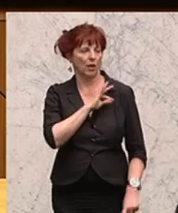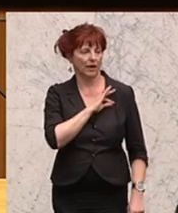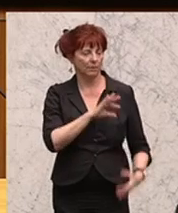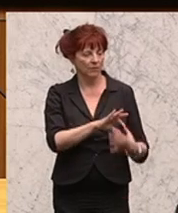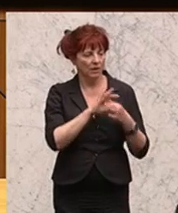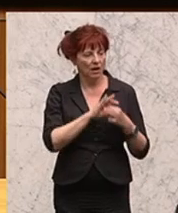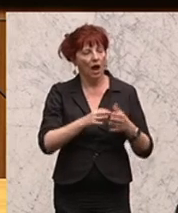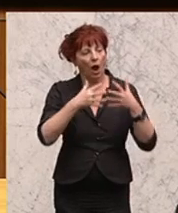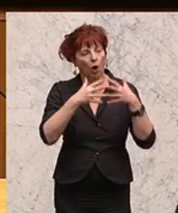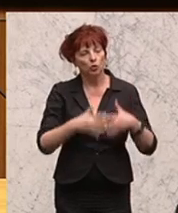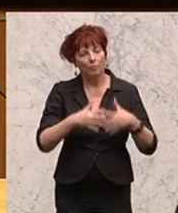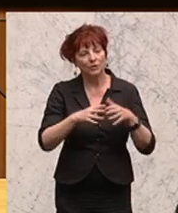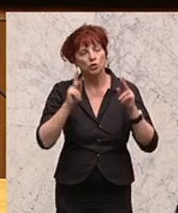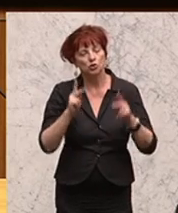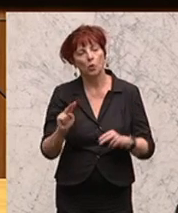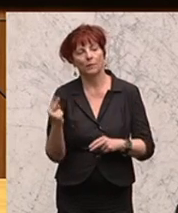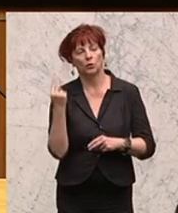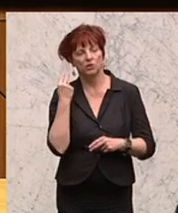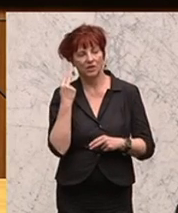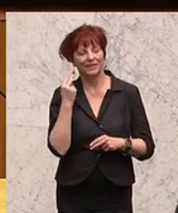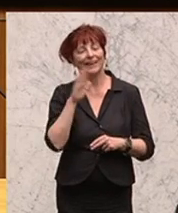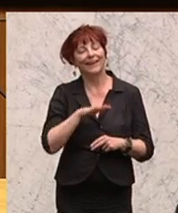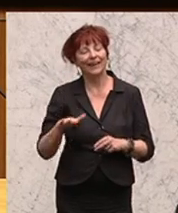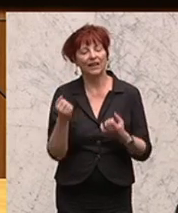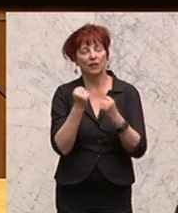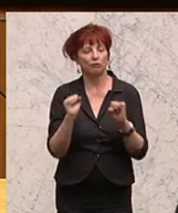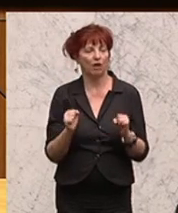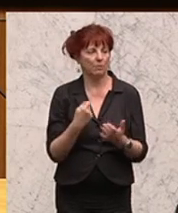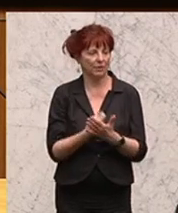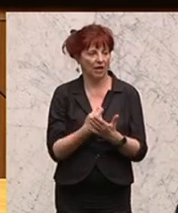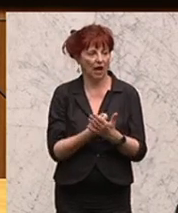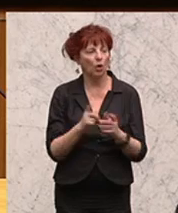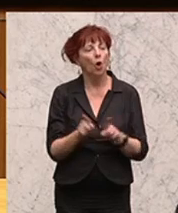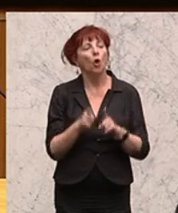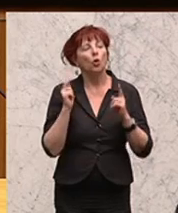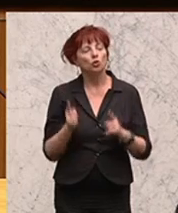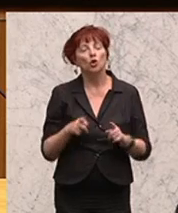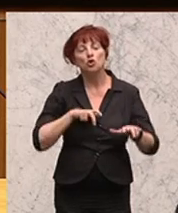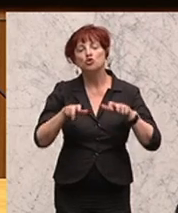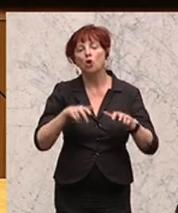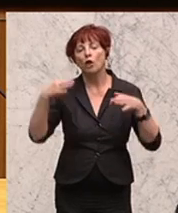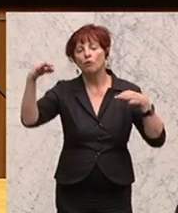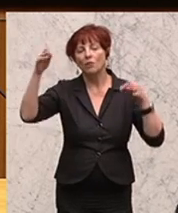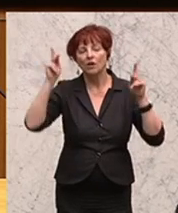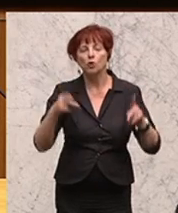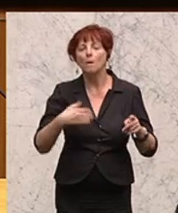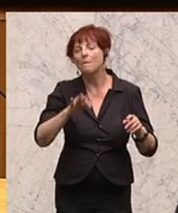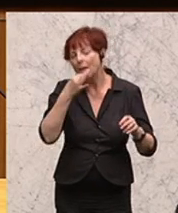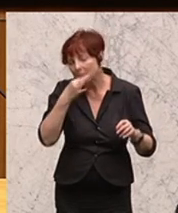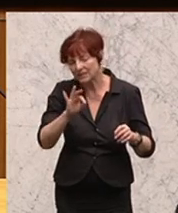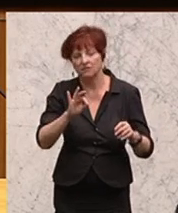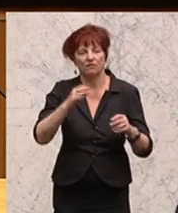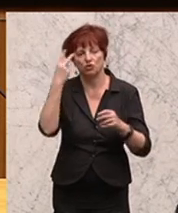betreffend automatischer Berücksichtigung des Kinderfreibetrages und anwenderfreundlichere Ausgestaltung der Steuerformulare. Die